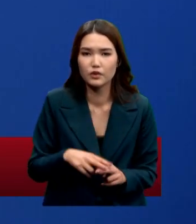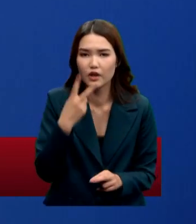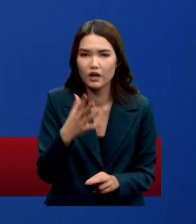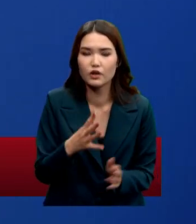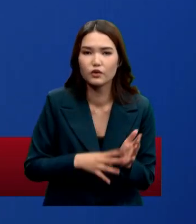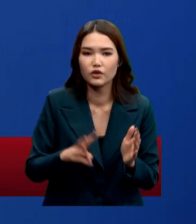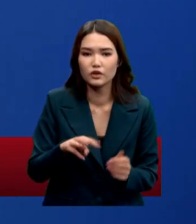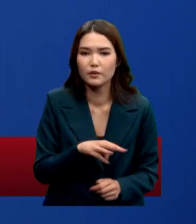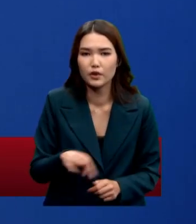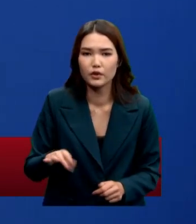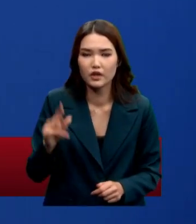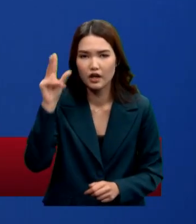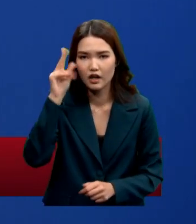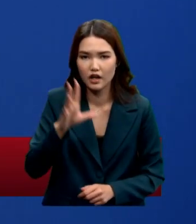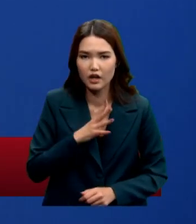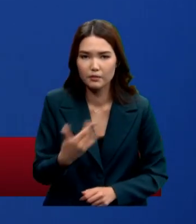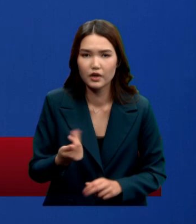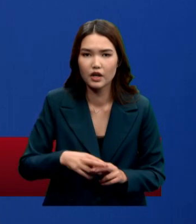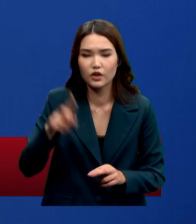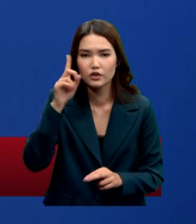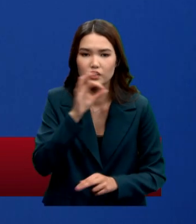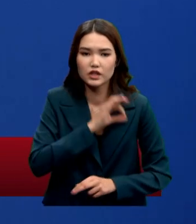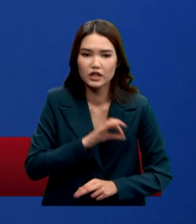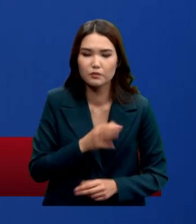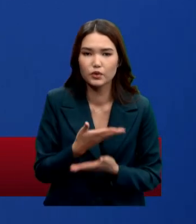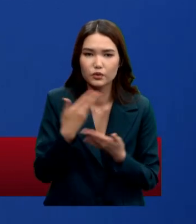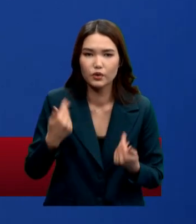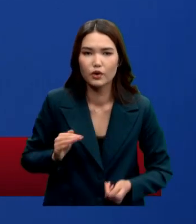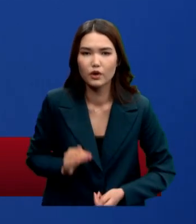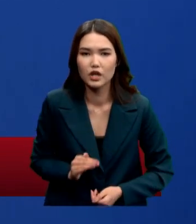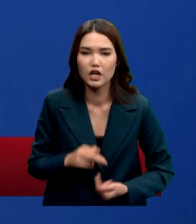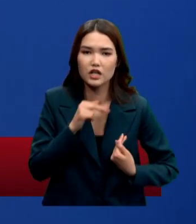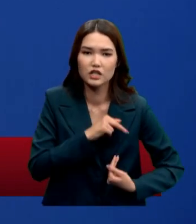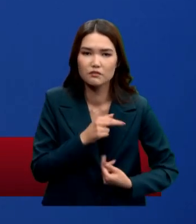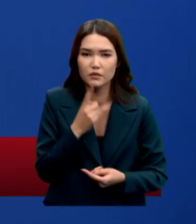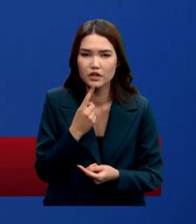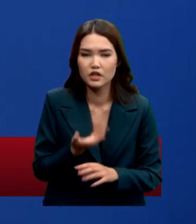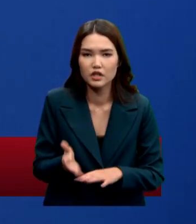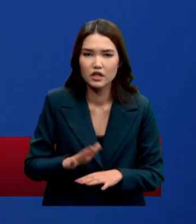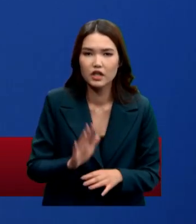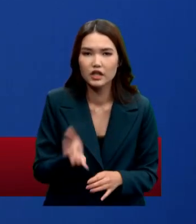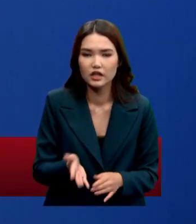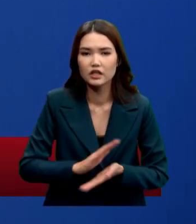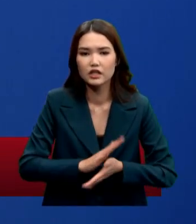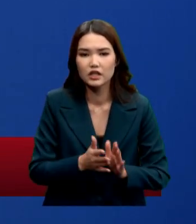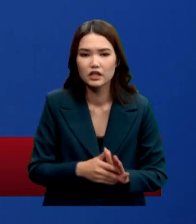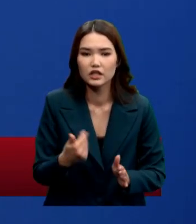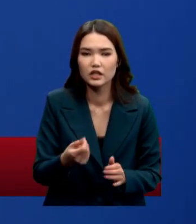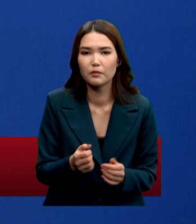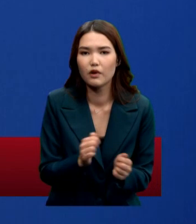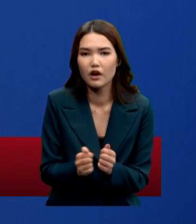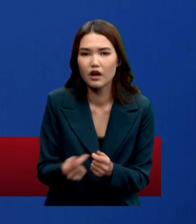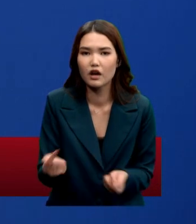93 миллионды талап етеді. Әр біздің мамандарды оқытып үйретуі тиіс еді, ол да жоқ. Консалтингтік қызметтер де ұсынылмады. Яғни келісім шарттағы талаптар ішінара әрі